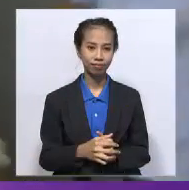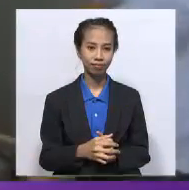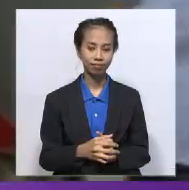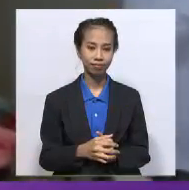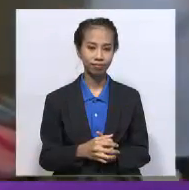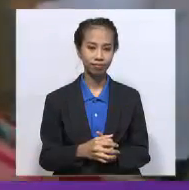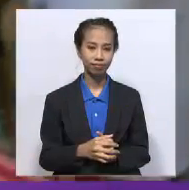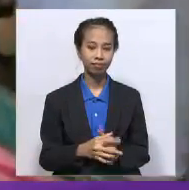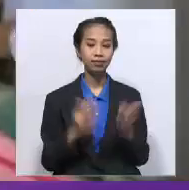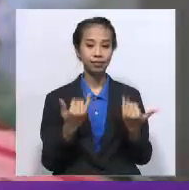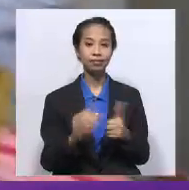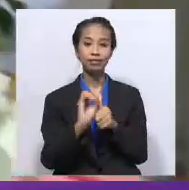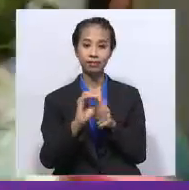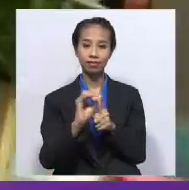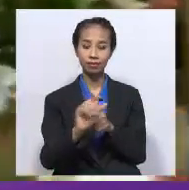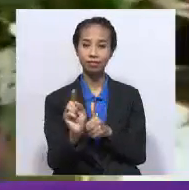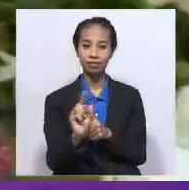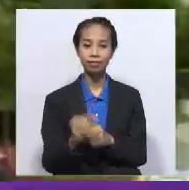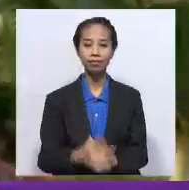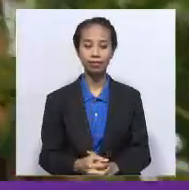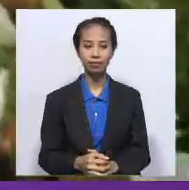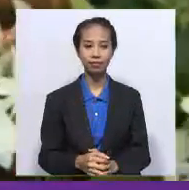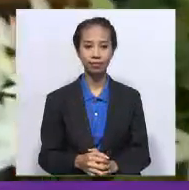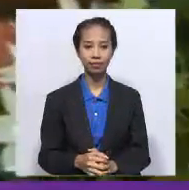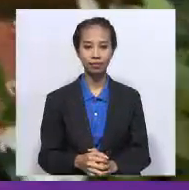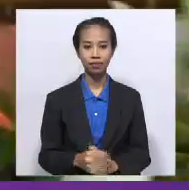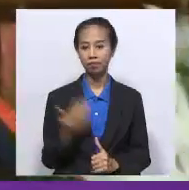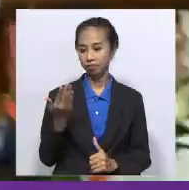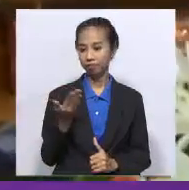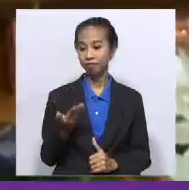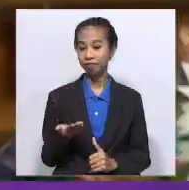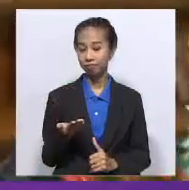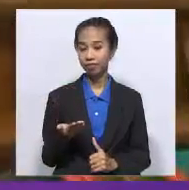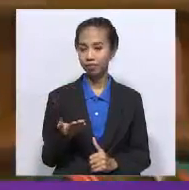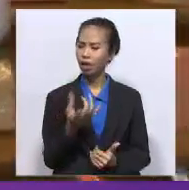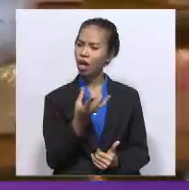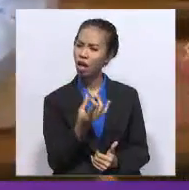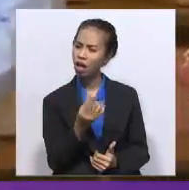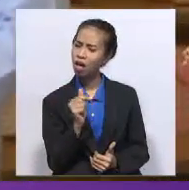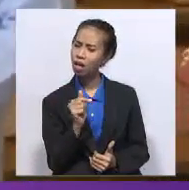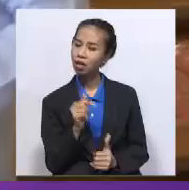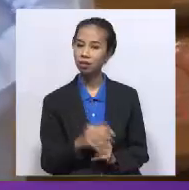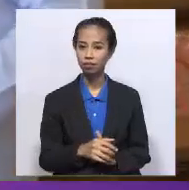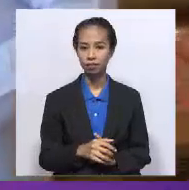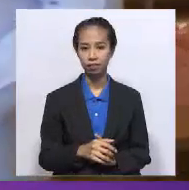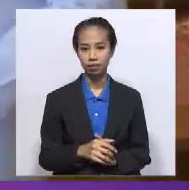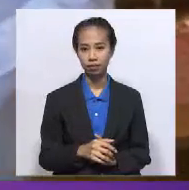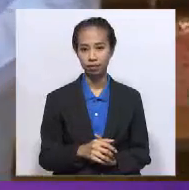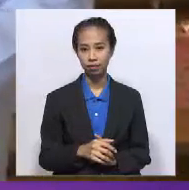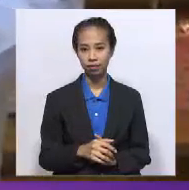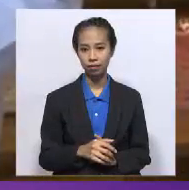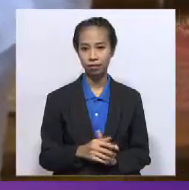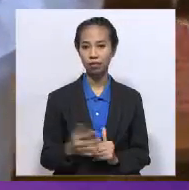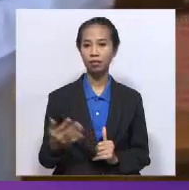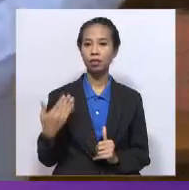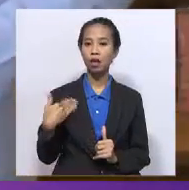ค่ะวันนี้ขอแนะนำเป็นนี่ค่ะ อันนี้คืออะไรครับ อันนี้นะคะก็จะเป็นใบ